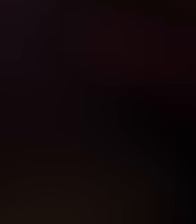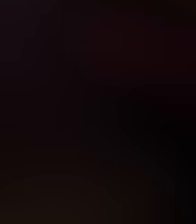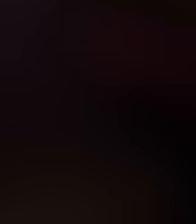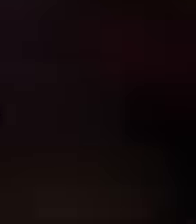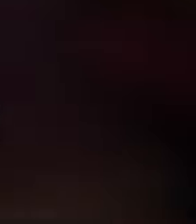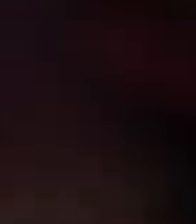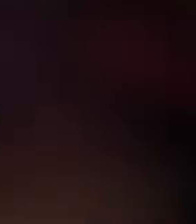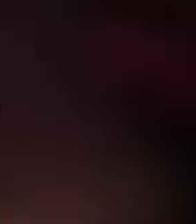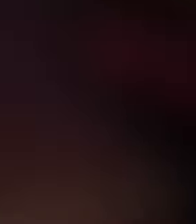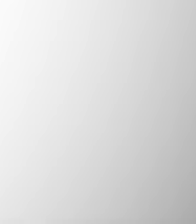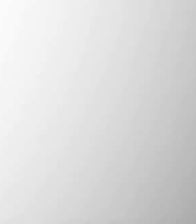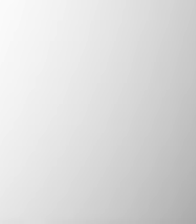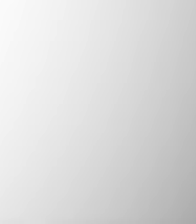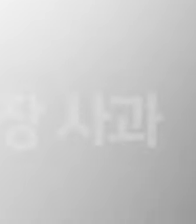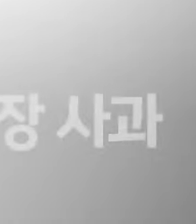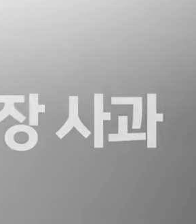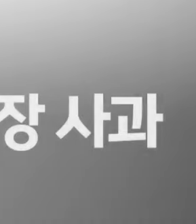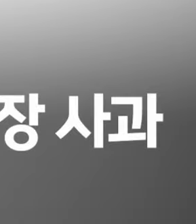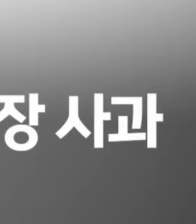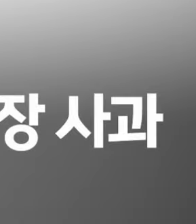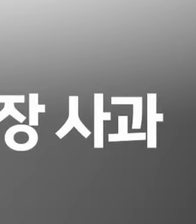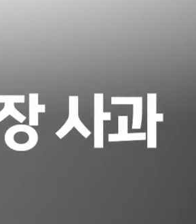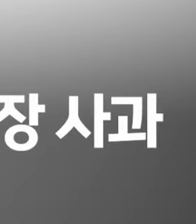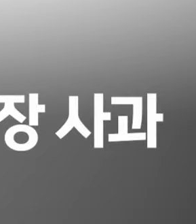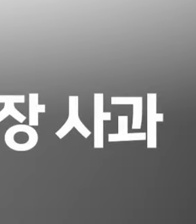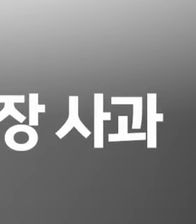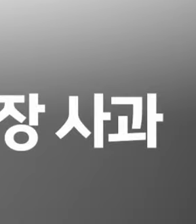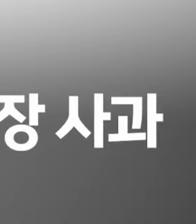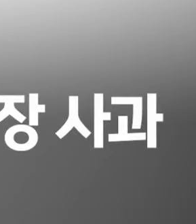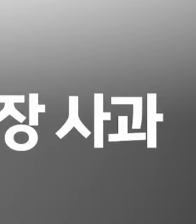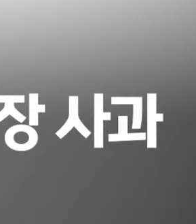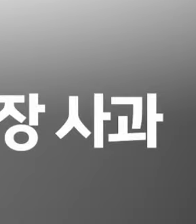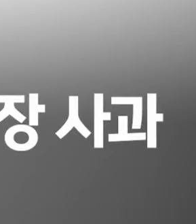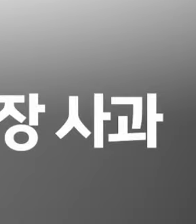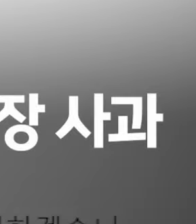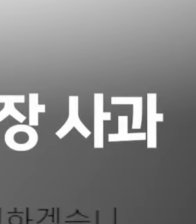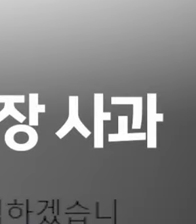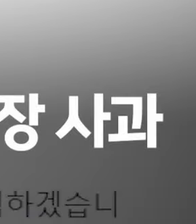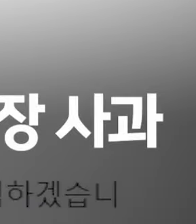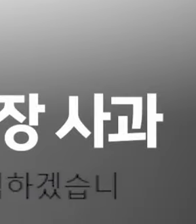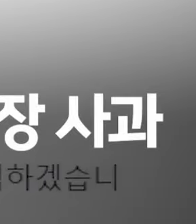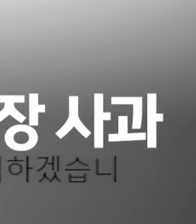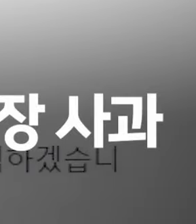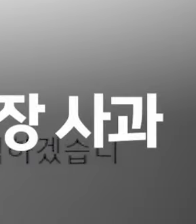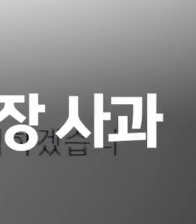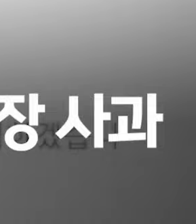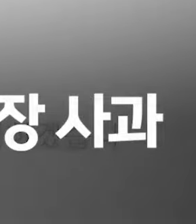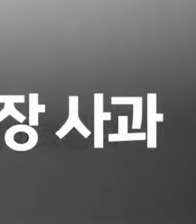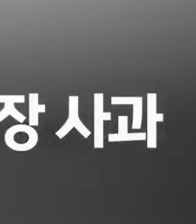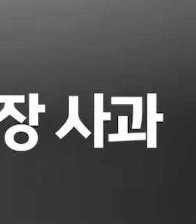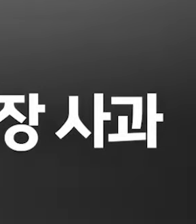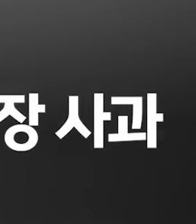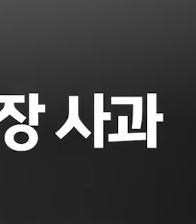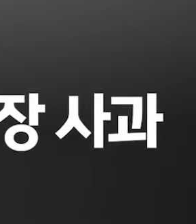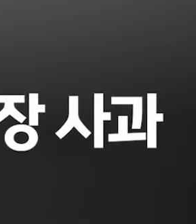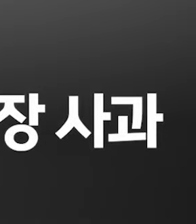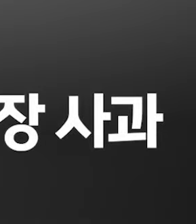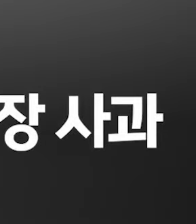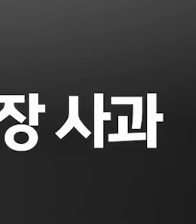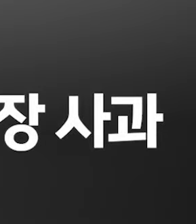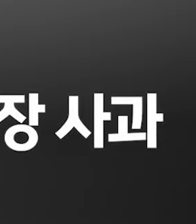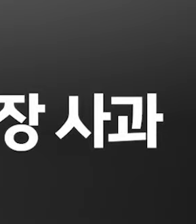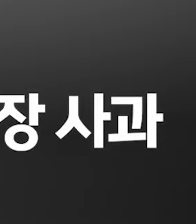올려 논란이 됐습니다. 이에 고깃집 사장은 상호와 실명을 밝히며 온라인 커뮤니티에 사과문을 올리고